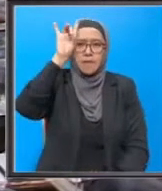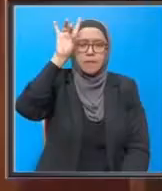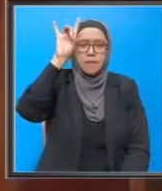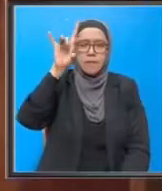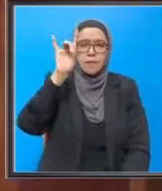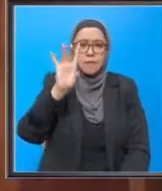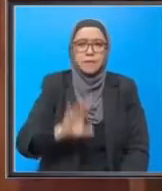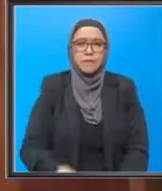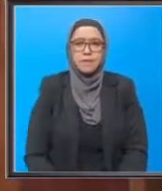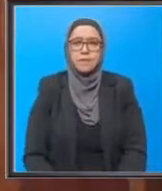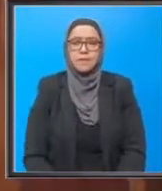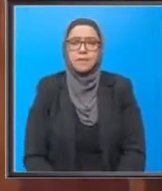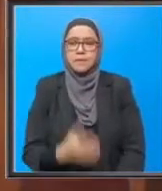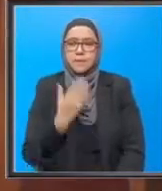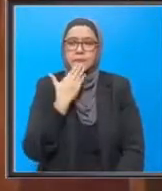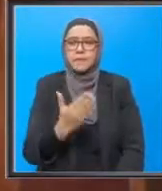Eh ngasih tahu